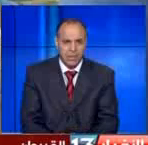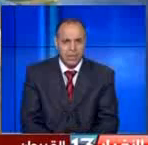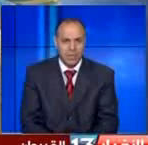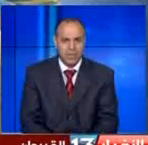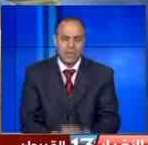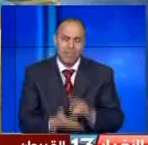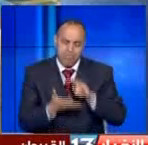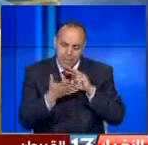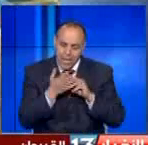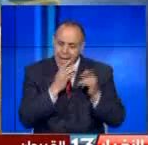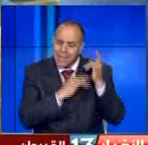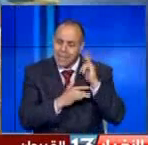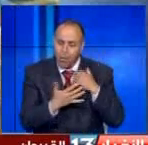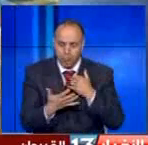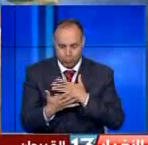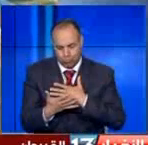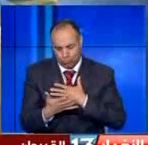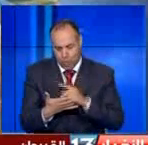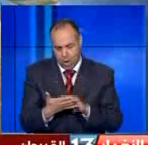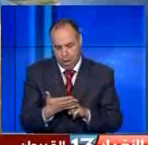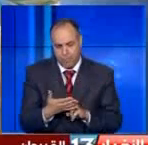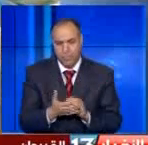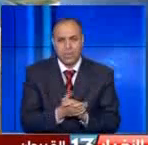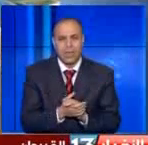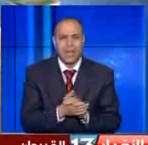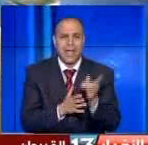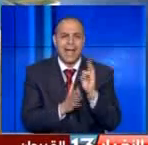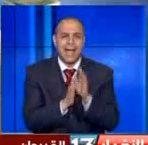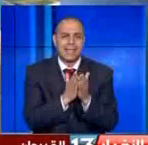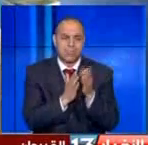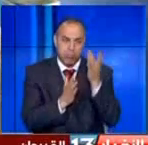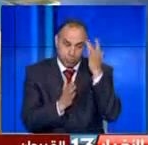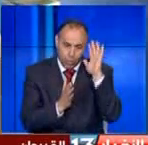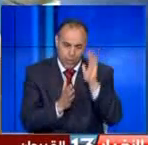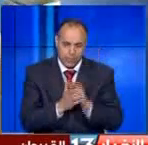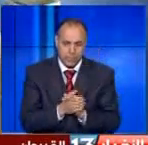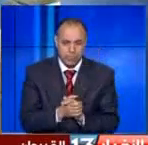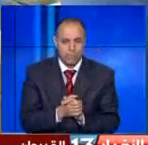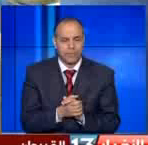نقرأ قصص تاريخية وقصص علمية